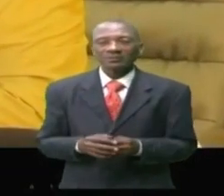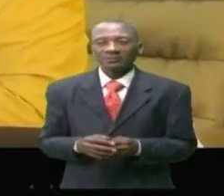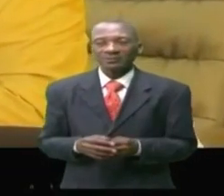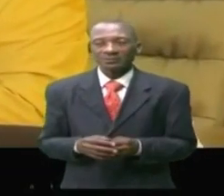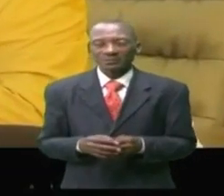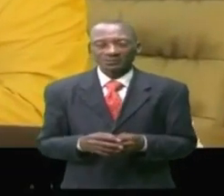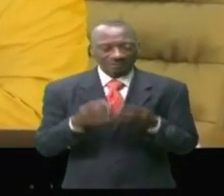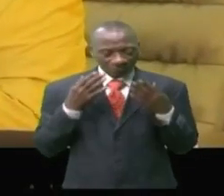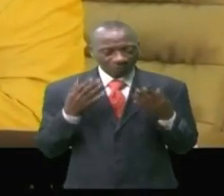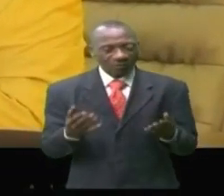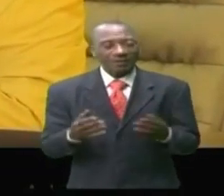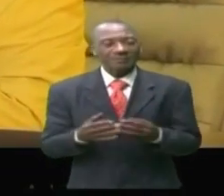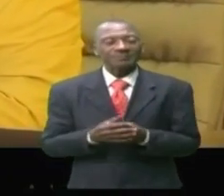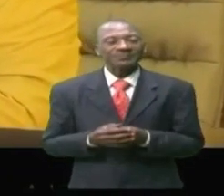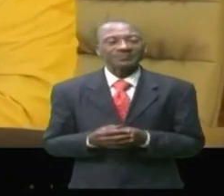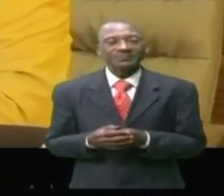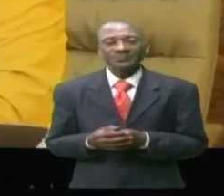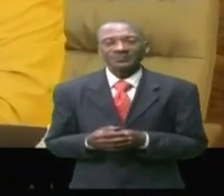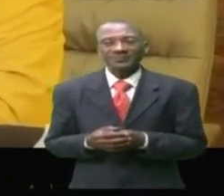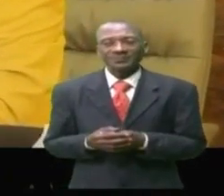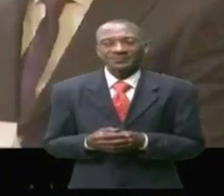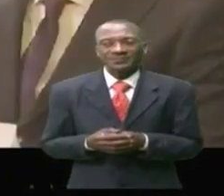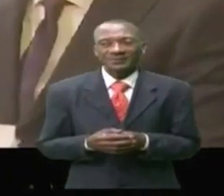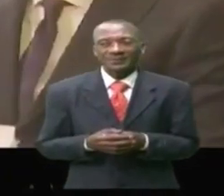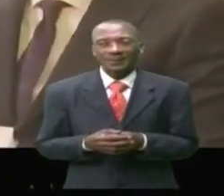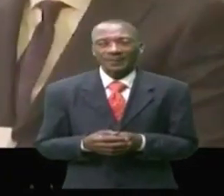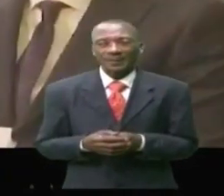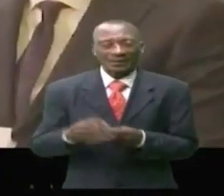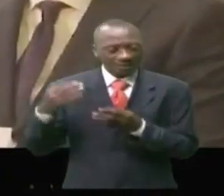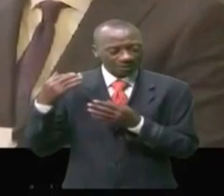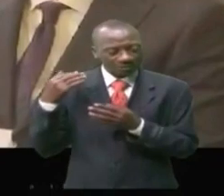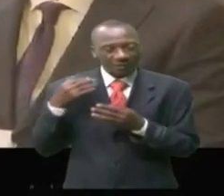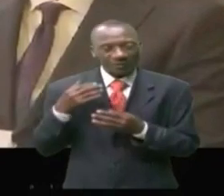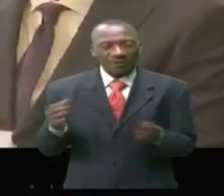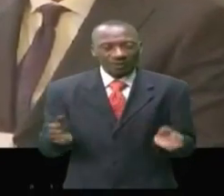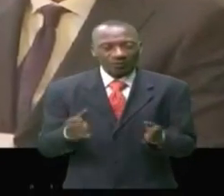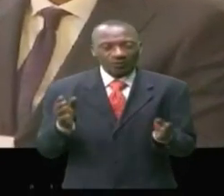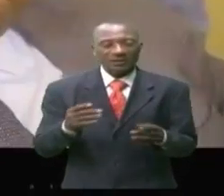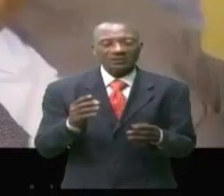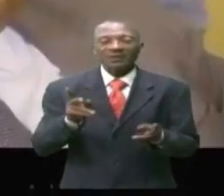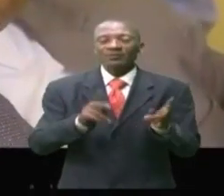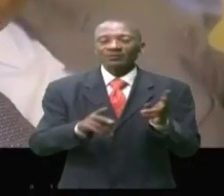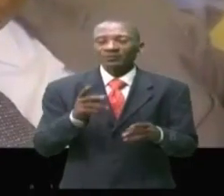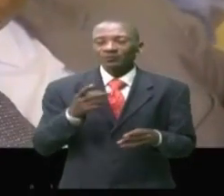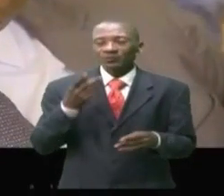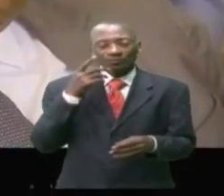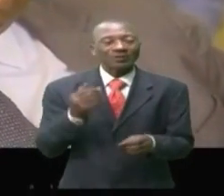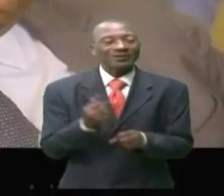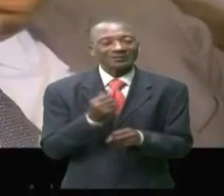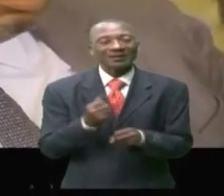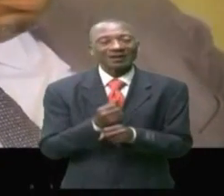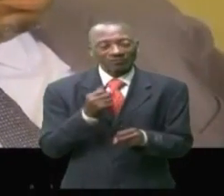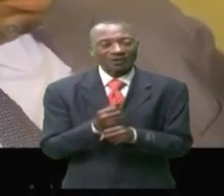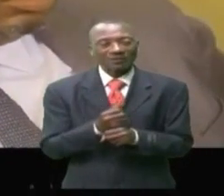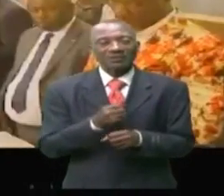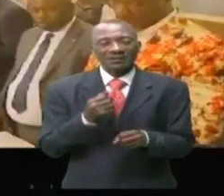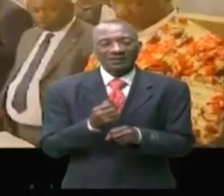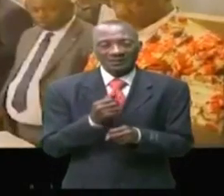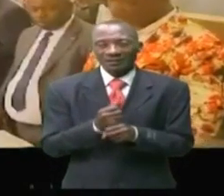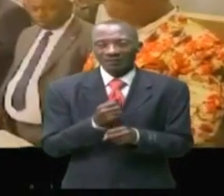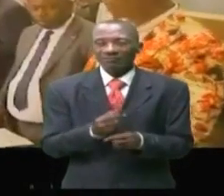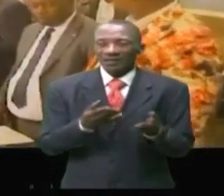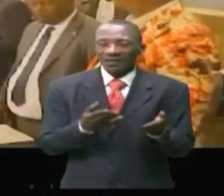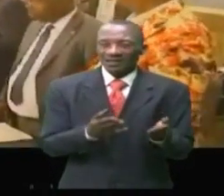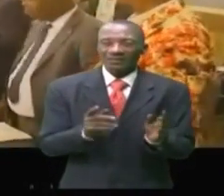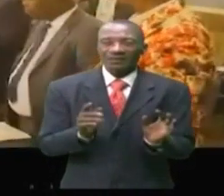départements administratifs, Edouard Kambou, attend de cette nouvelle équipe une gestion orthodoxe au bénéfice de cette entreprise. Le